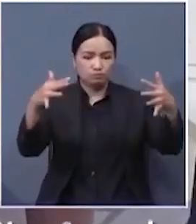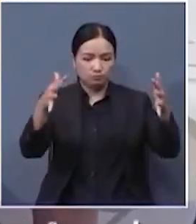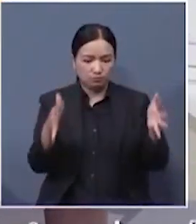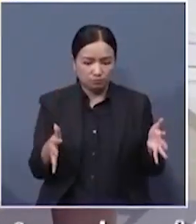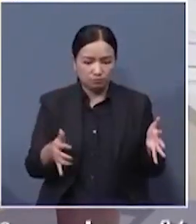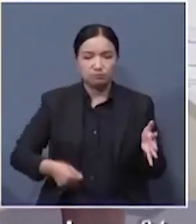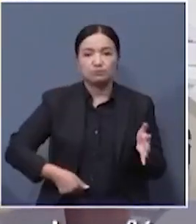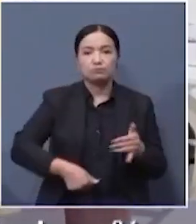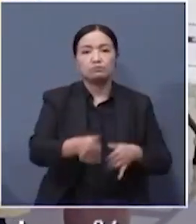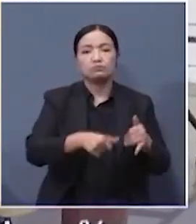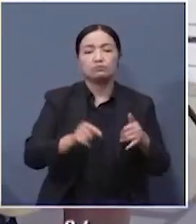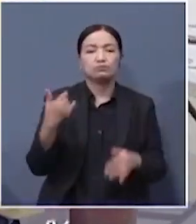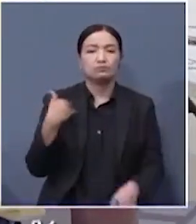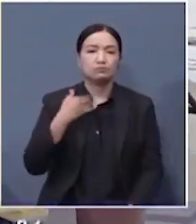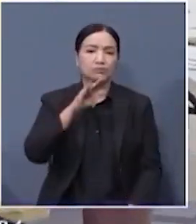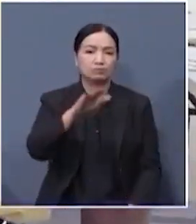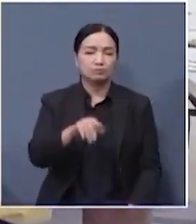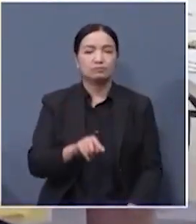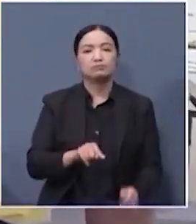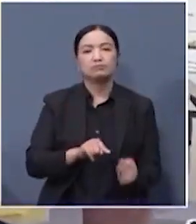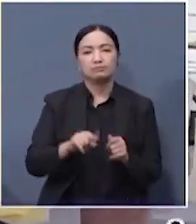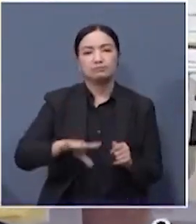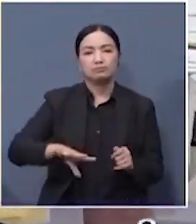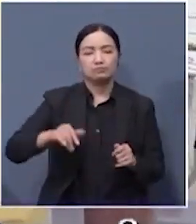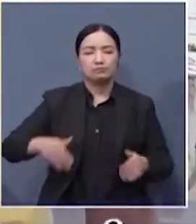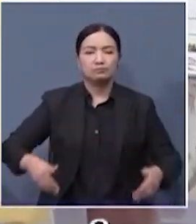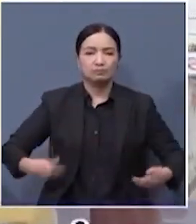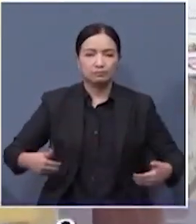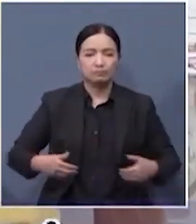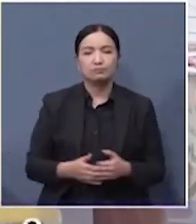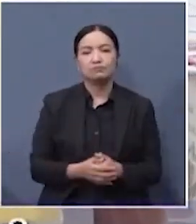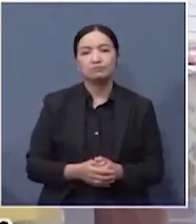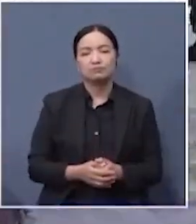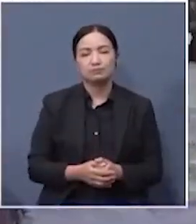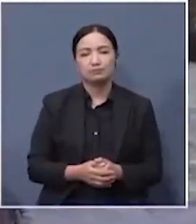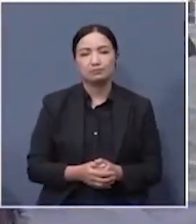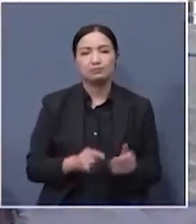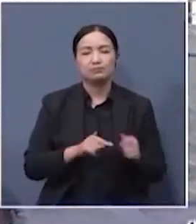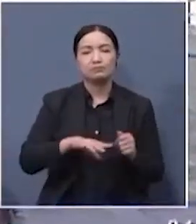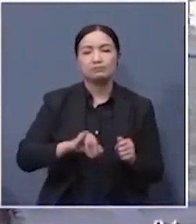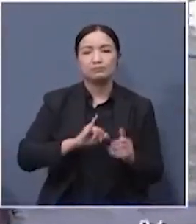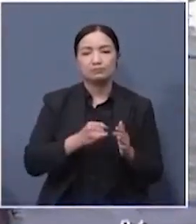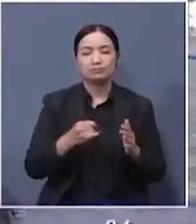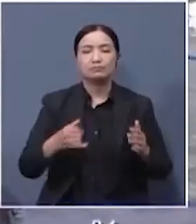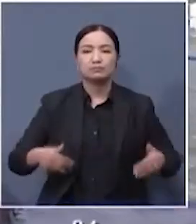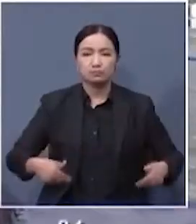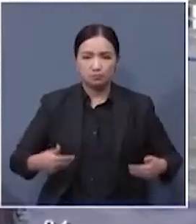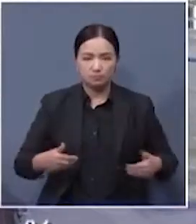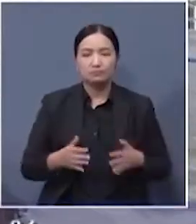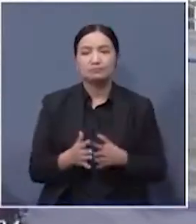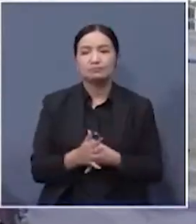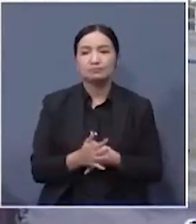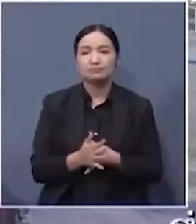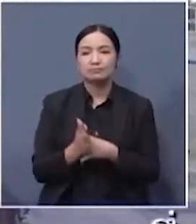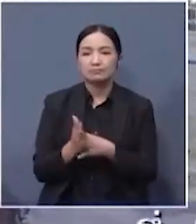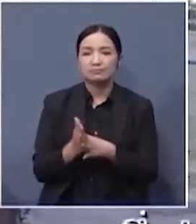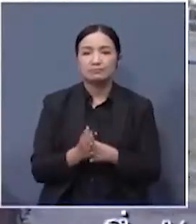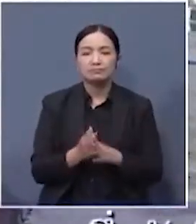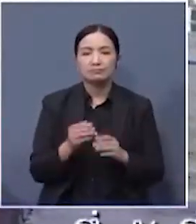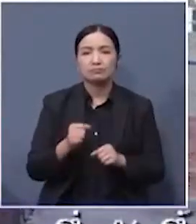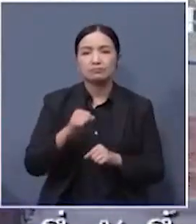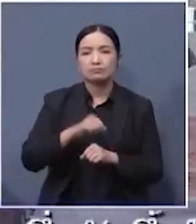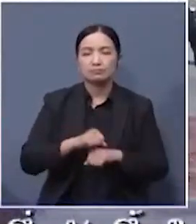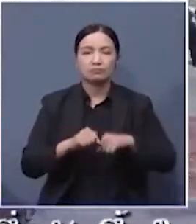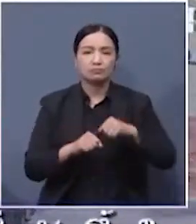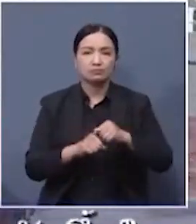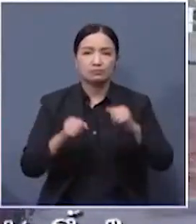ายในสถานอนุบาลสัตว์เทศบาลเมืองลพบุรีตำบลโพ9ต้นอำเภอเมืองจังหวัดลพบุรีและความคืบหน้าในการก่อสร้างก